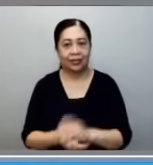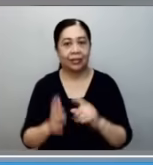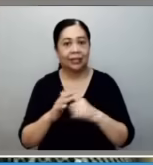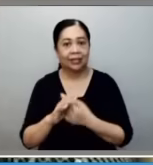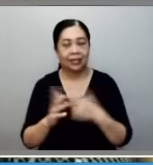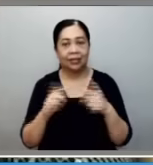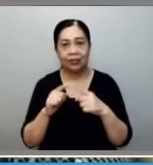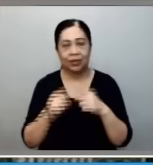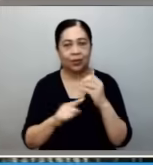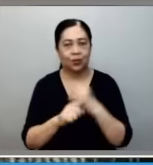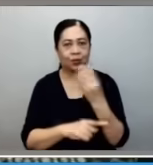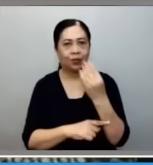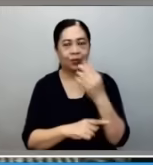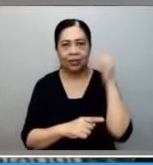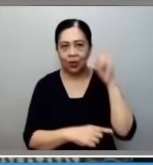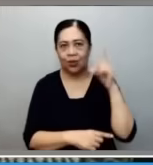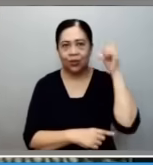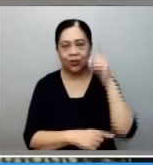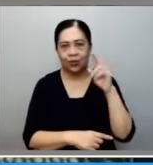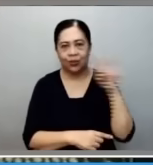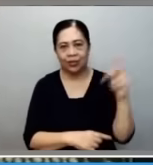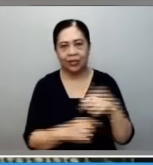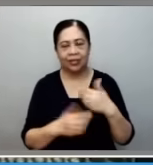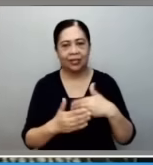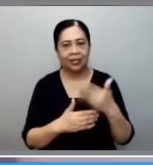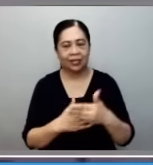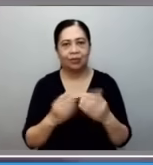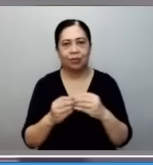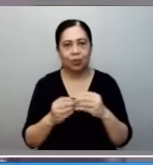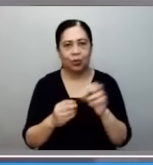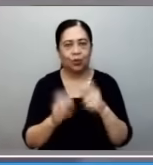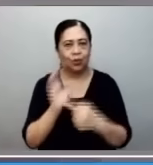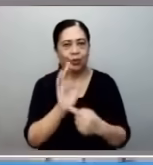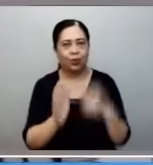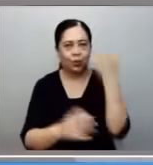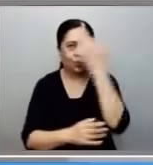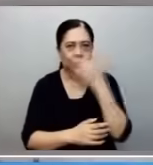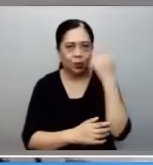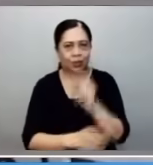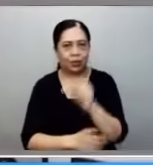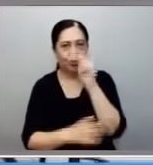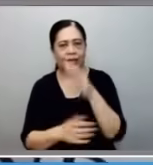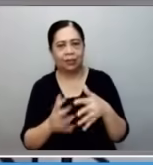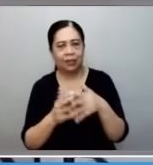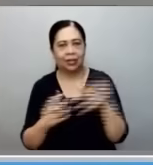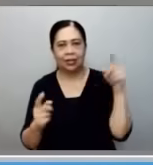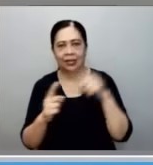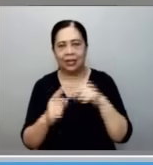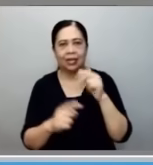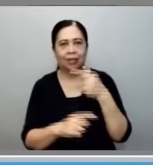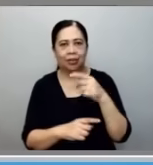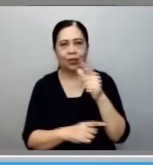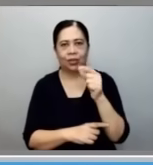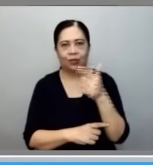October 14 sa London. Susundan yan ang ilang shows pa sa Europe at sa North America hanggang sa April 2024.